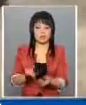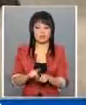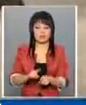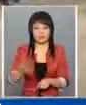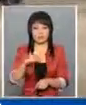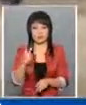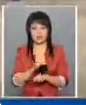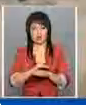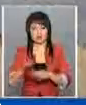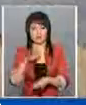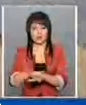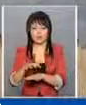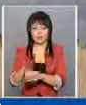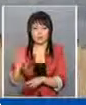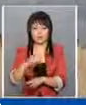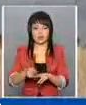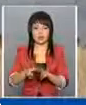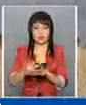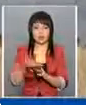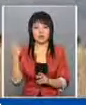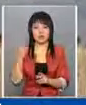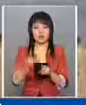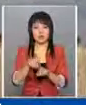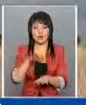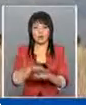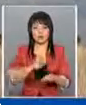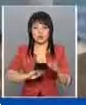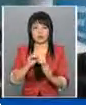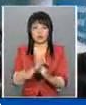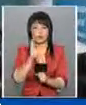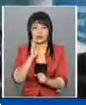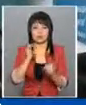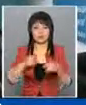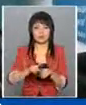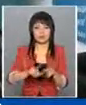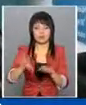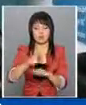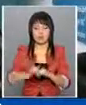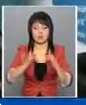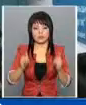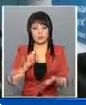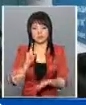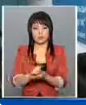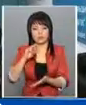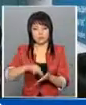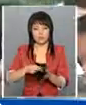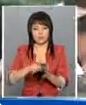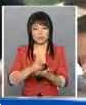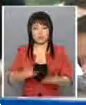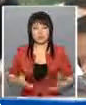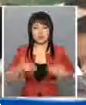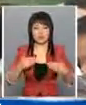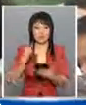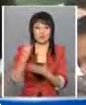деңгейлі банктерді босқа сырмай, агробанк құру, мал азығын дайындау үшін суармалы алқаптардың көлемін арттыру қажет деп есептейді. Бұл